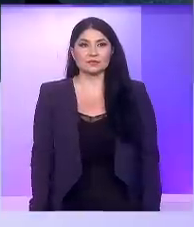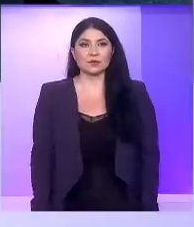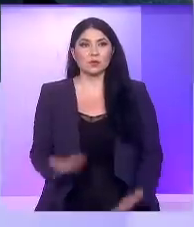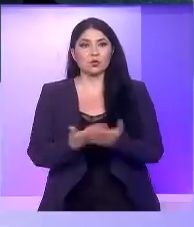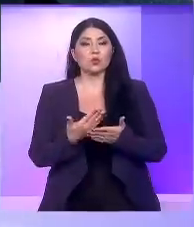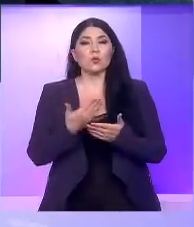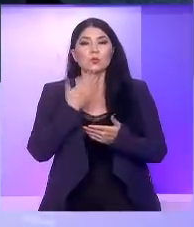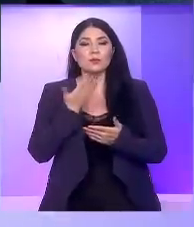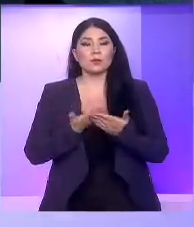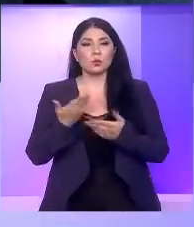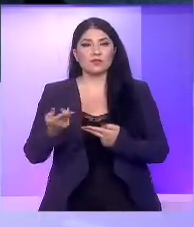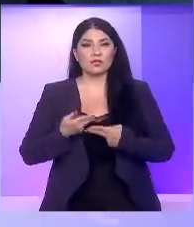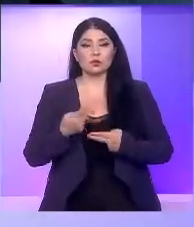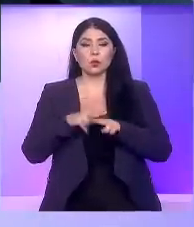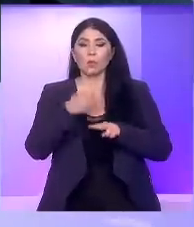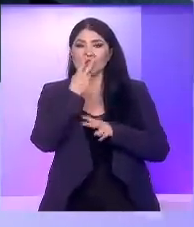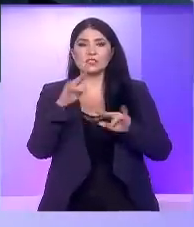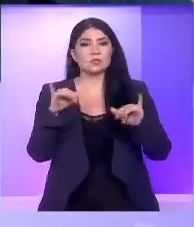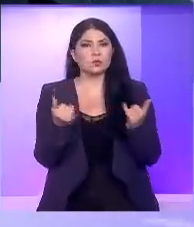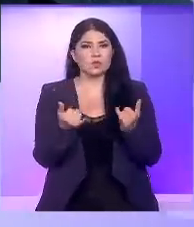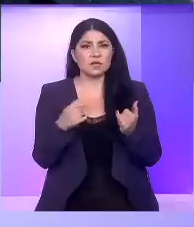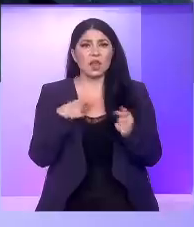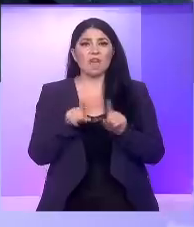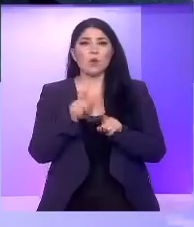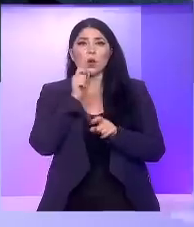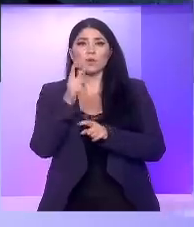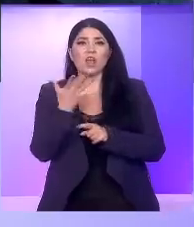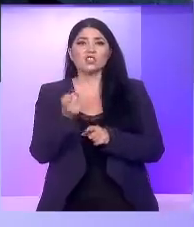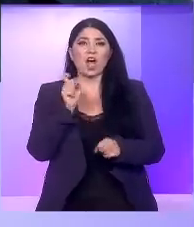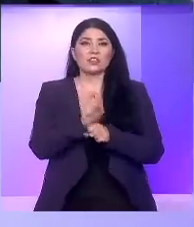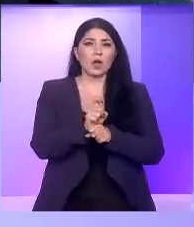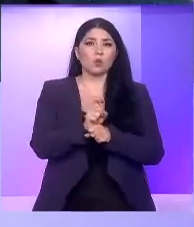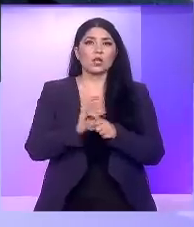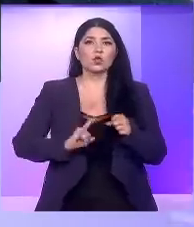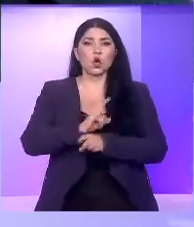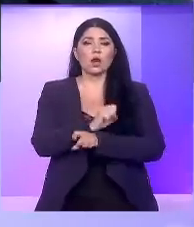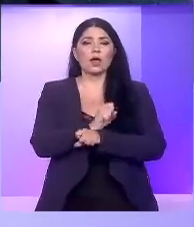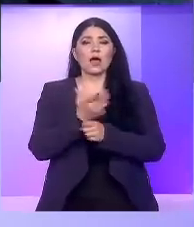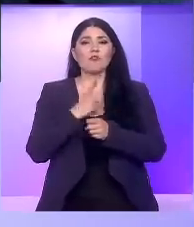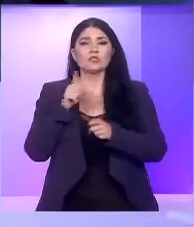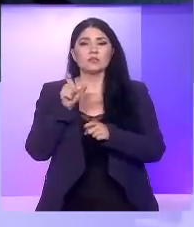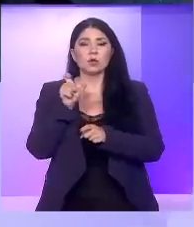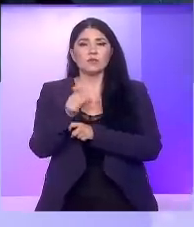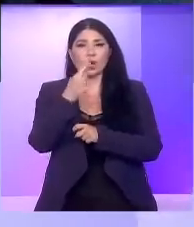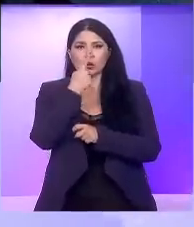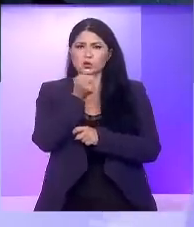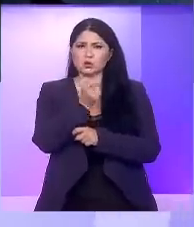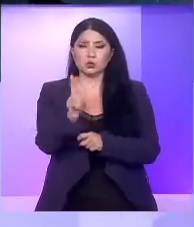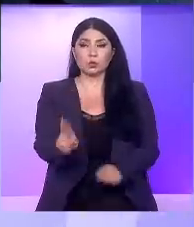invitație. Cum priviți acest incident, domnule Barbu? Este cumva un răspuns la atacul cu drone asupra Moscovei?